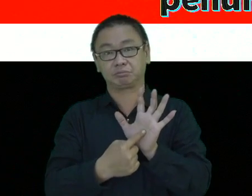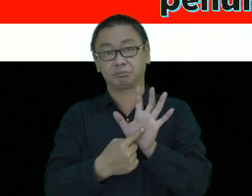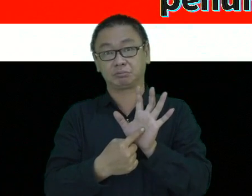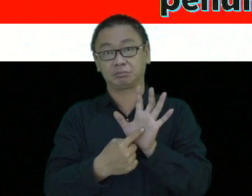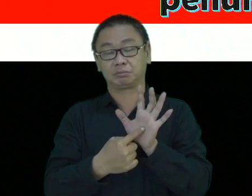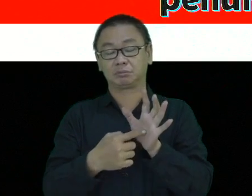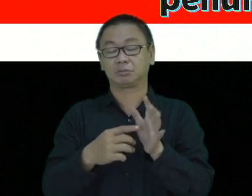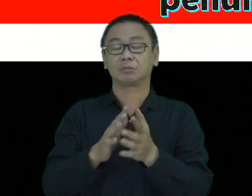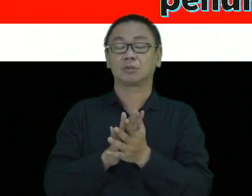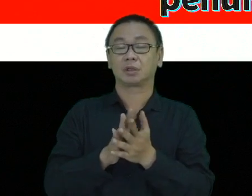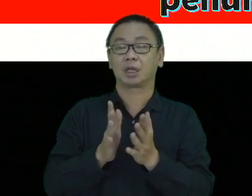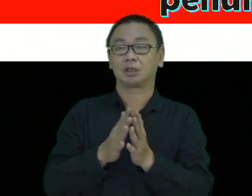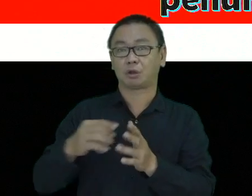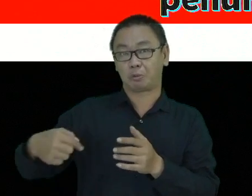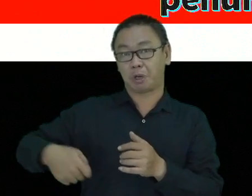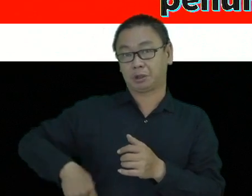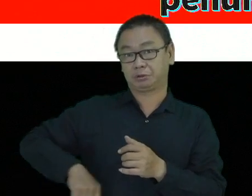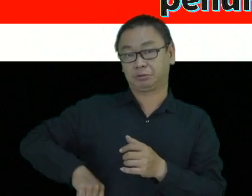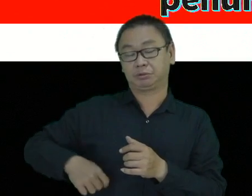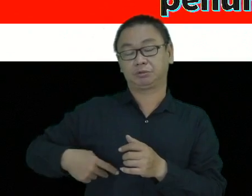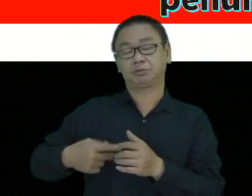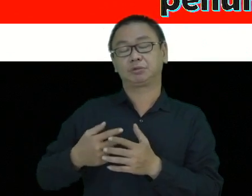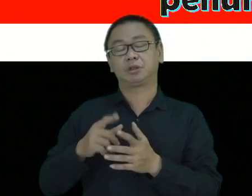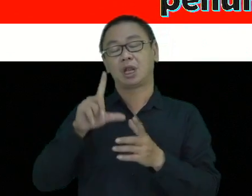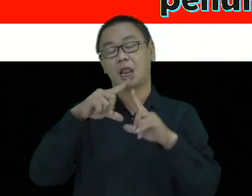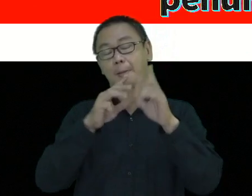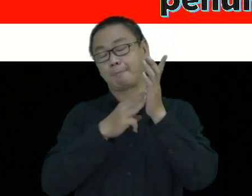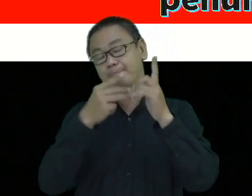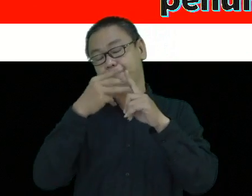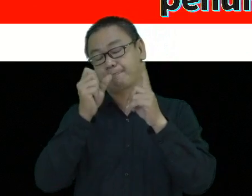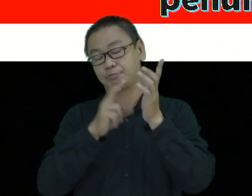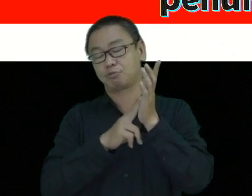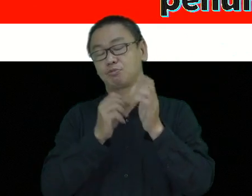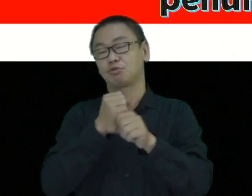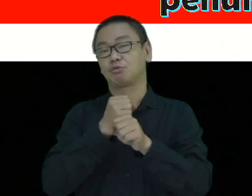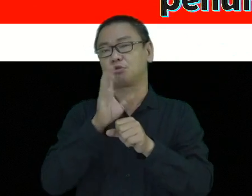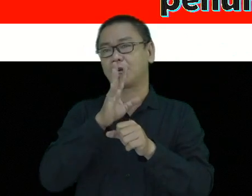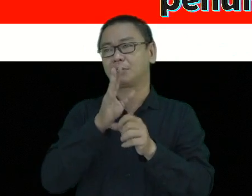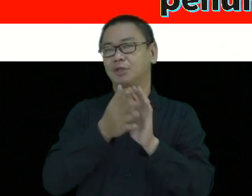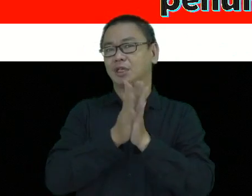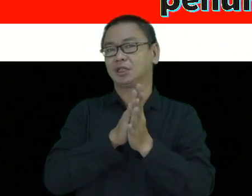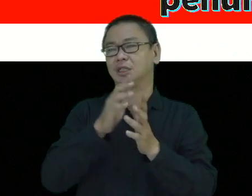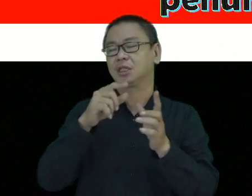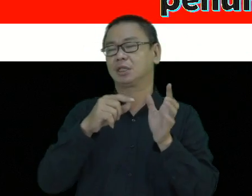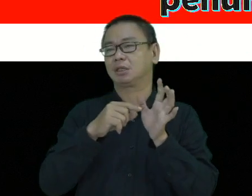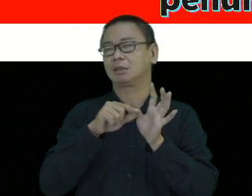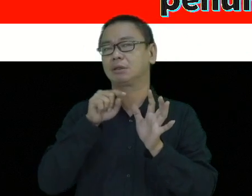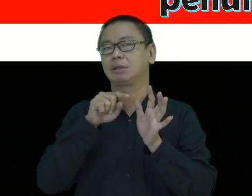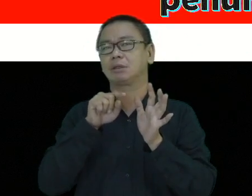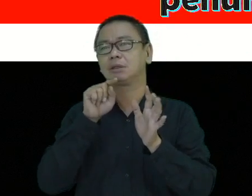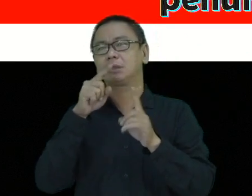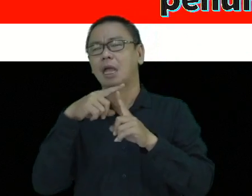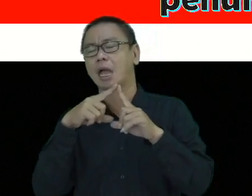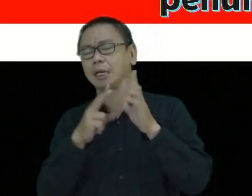lambung tidak lagi menjadi tanda kesedihan. Ya, tidak lagi menjadi tanda di